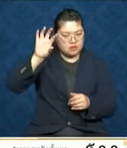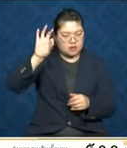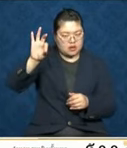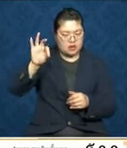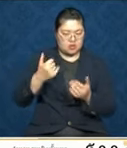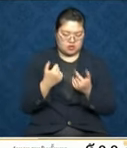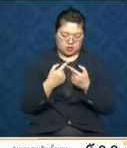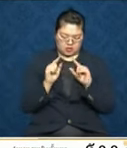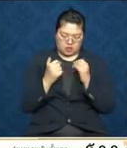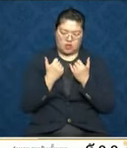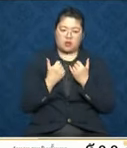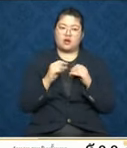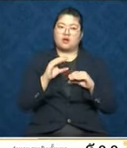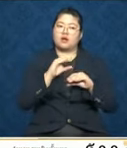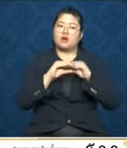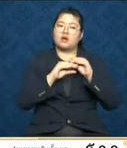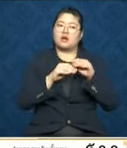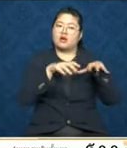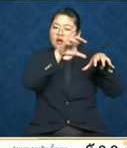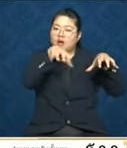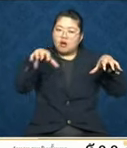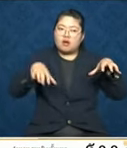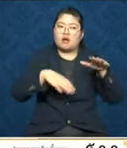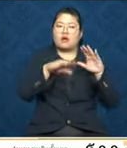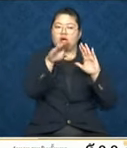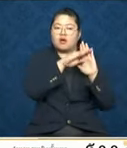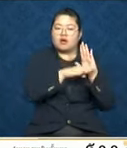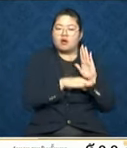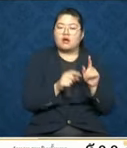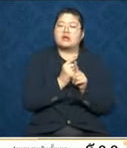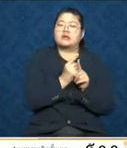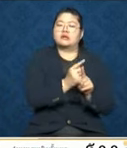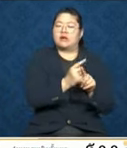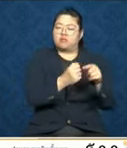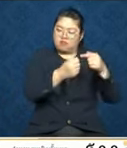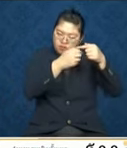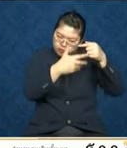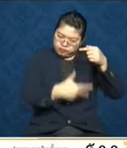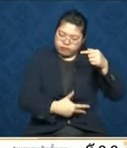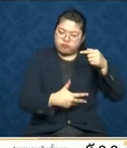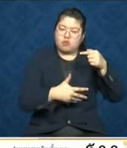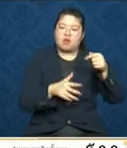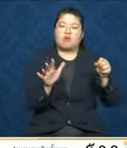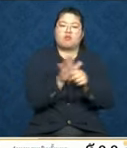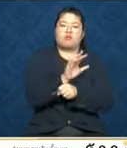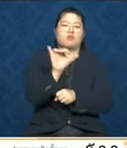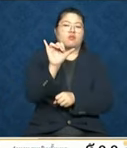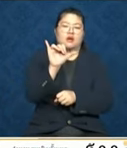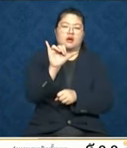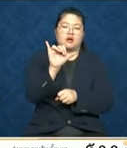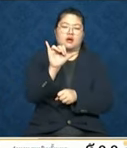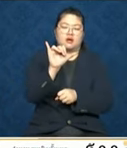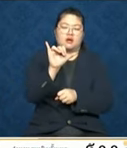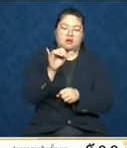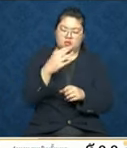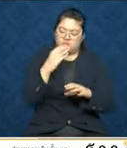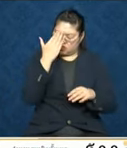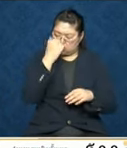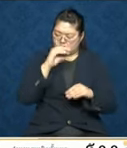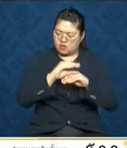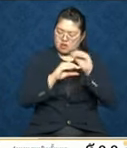ค่ข้อที่1เองนะครับแล้วก็อีกเหลืออีก7โครงการก็ยังไม่ได้ทำนะครับปรากฏว่าล่าช้าม